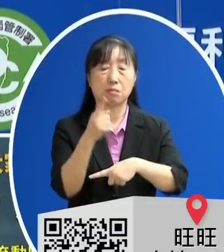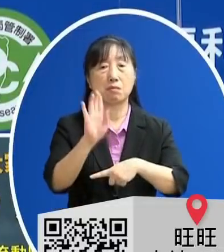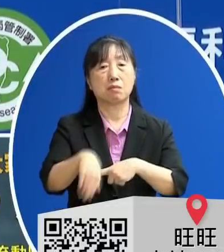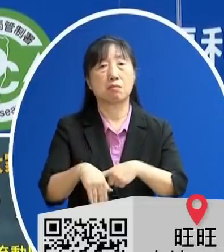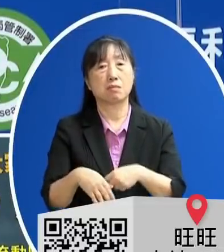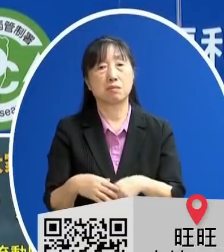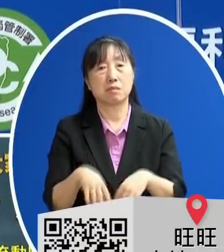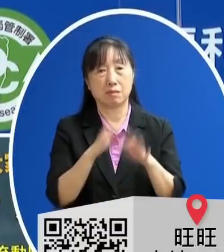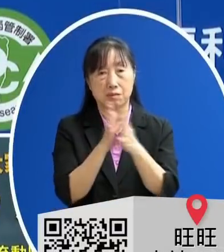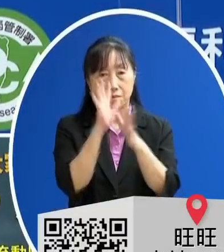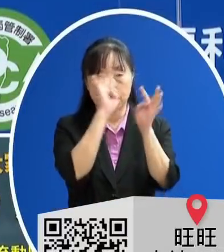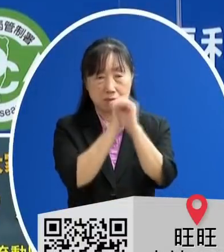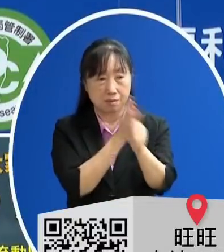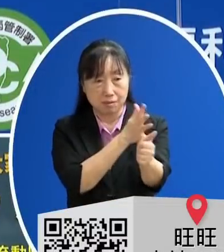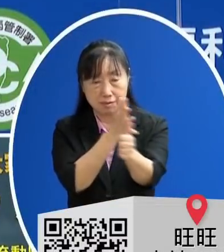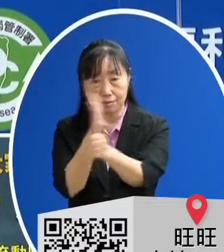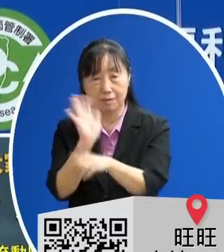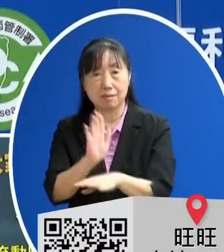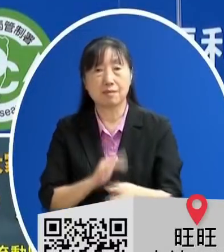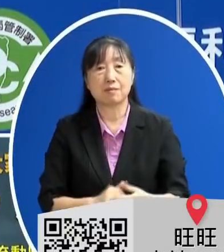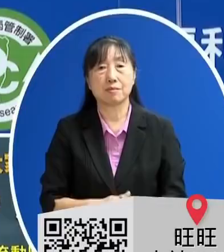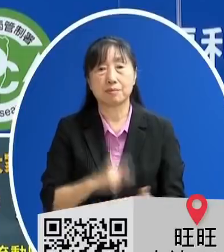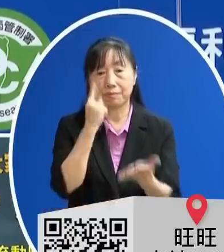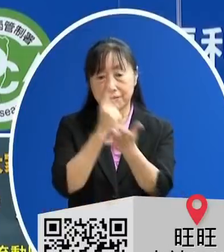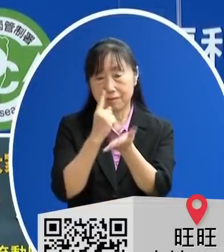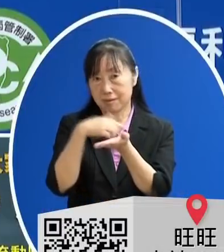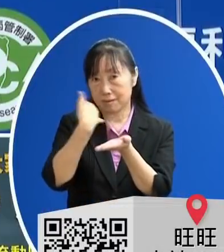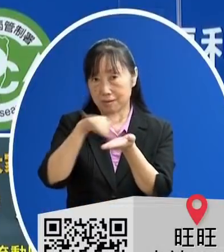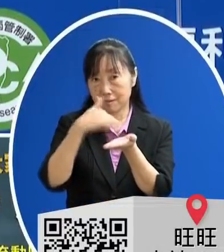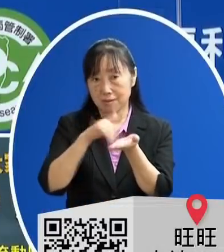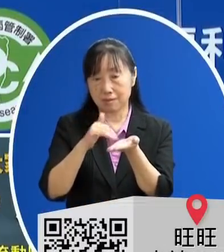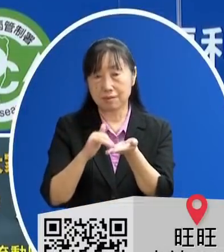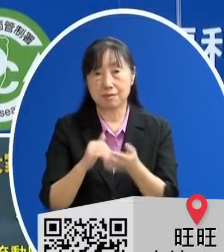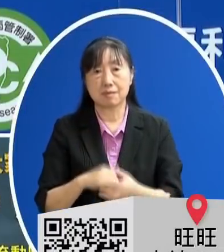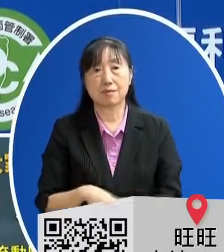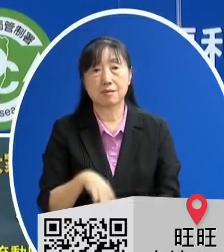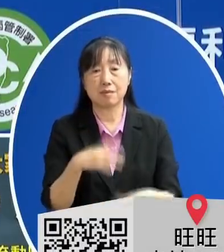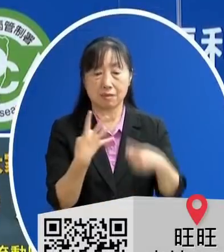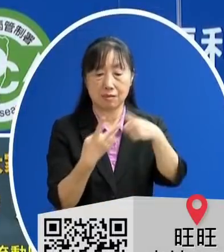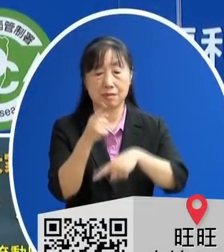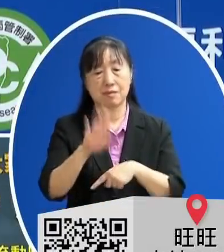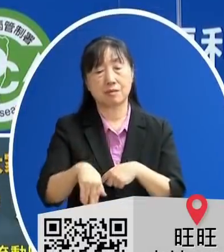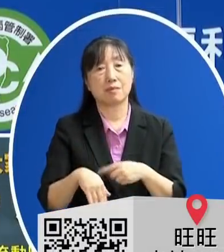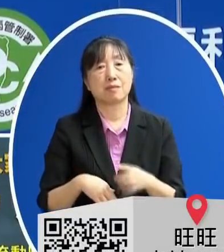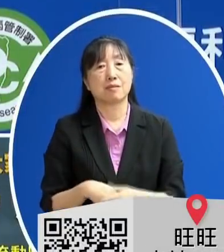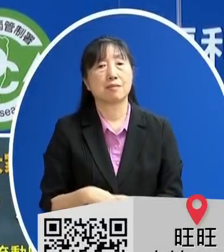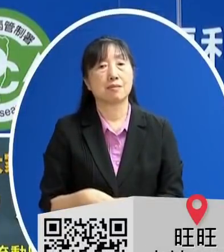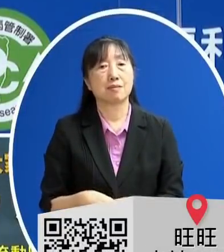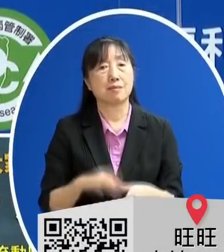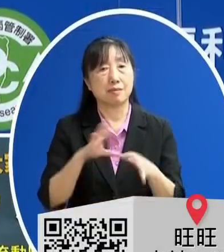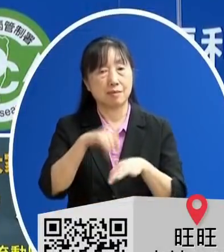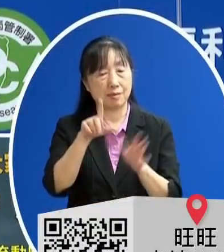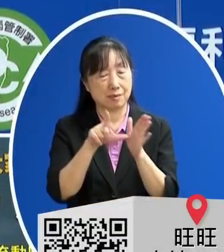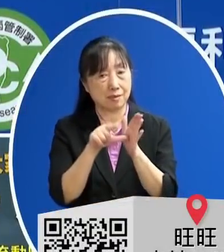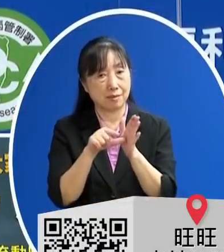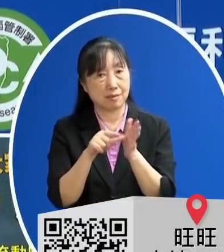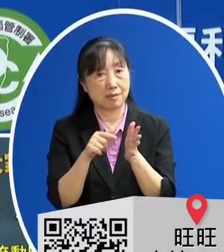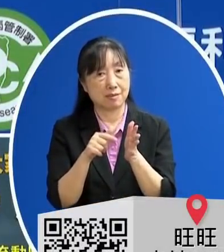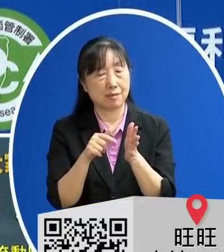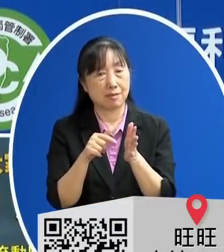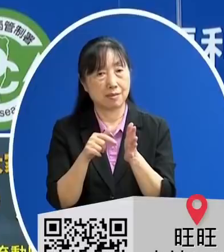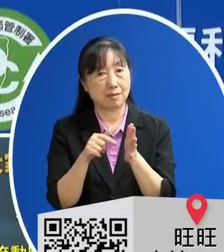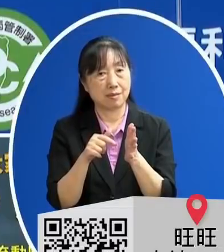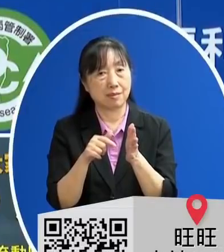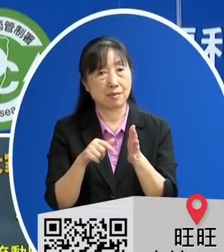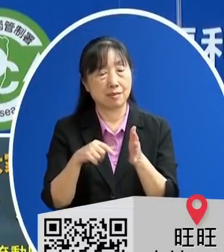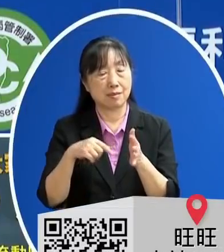据疫调，哈这样的一个每天这样算下来之后，不足1/4。 那随着一个时间稍微一点的